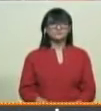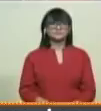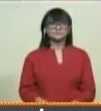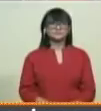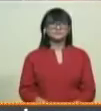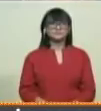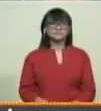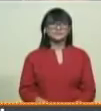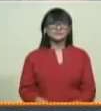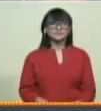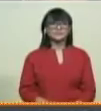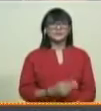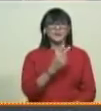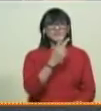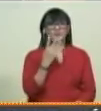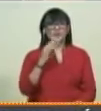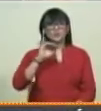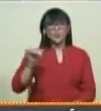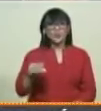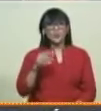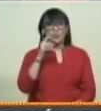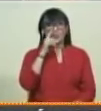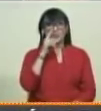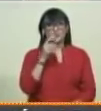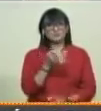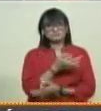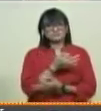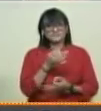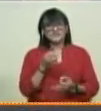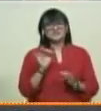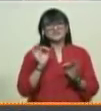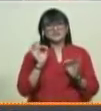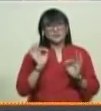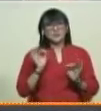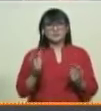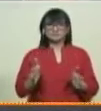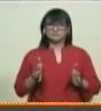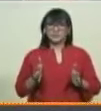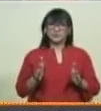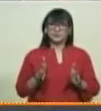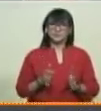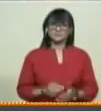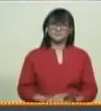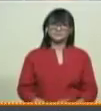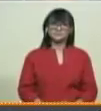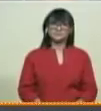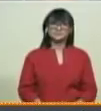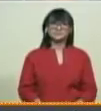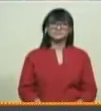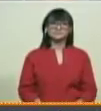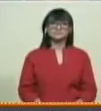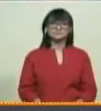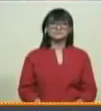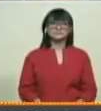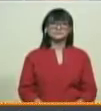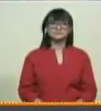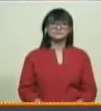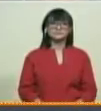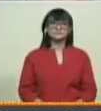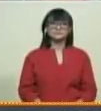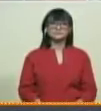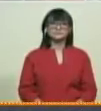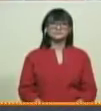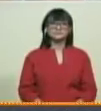El 24 de junio le deseo gran éxito también. 24 Haziran'daki seçimler için başarılar